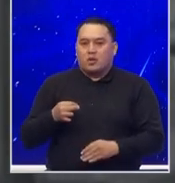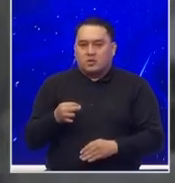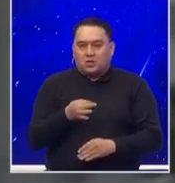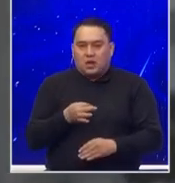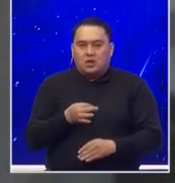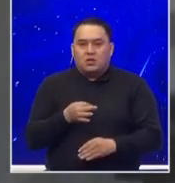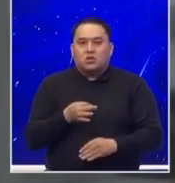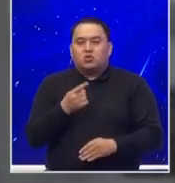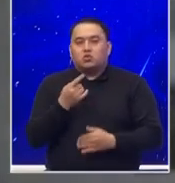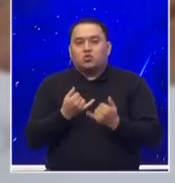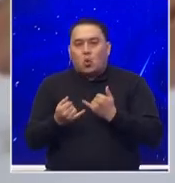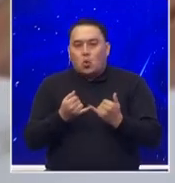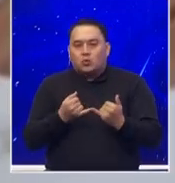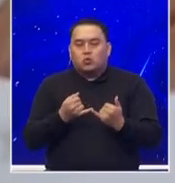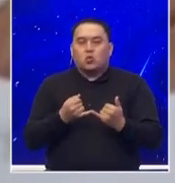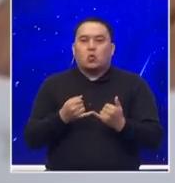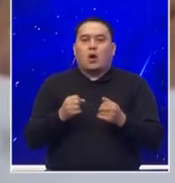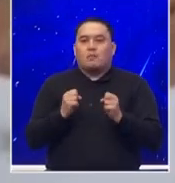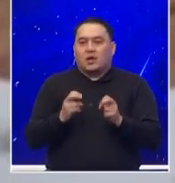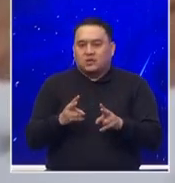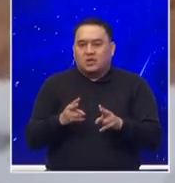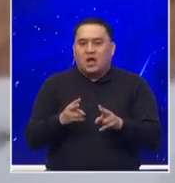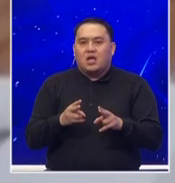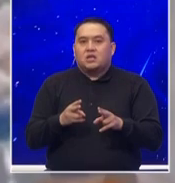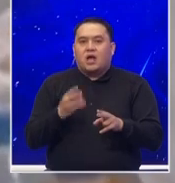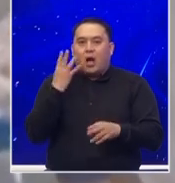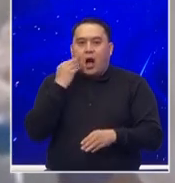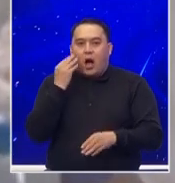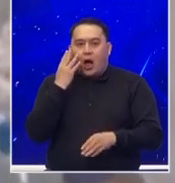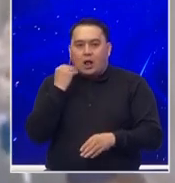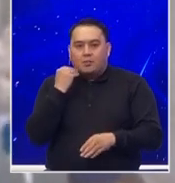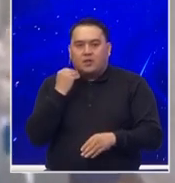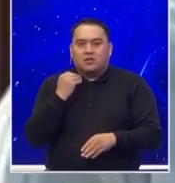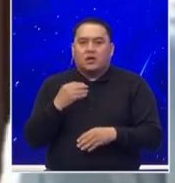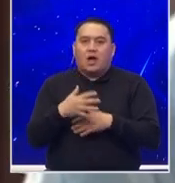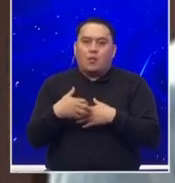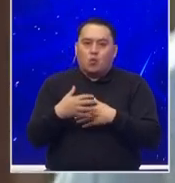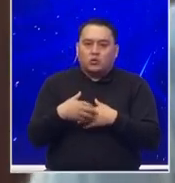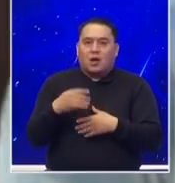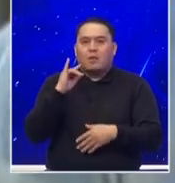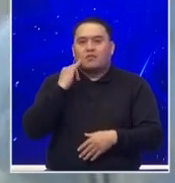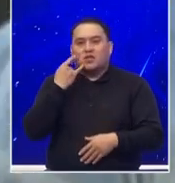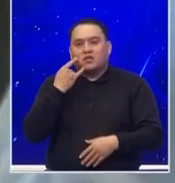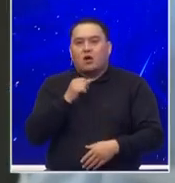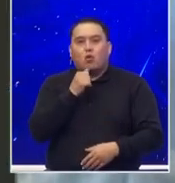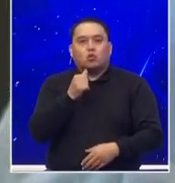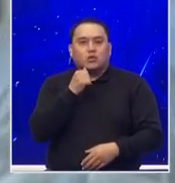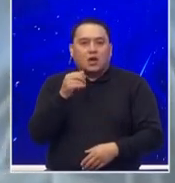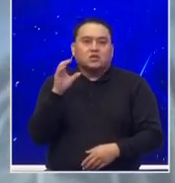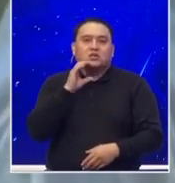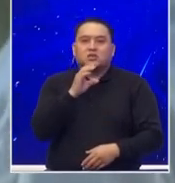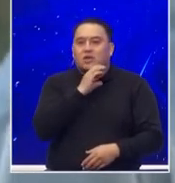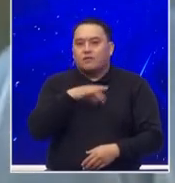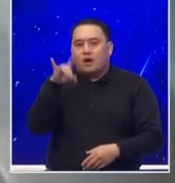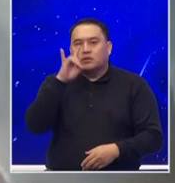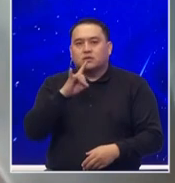область перешла в желтую зону. Также в ней сейчас находятся столица Алматы, Акмолинская, Павлодарская,